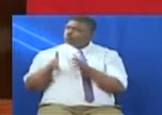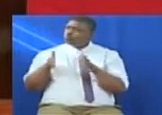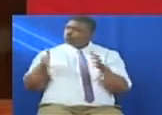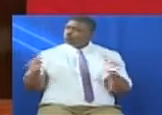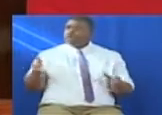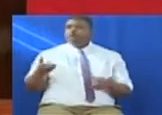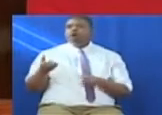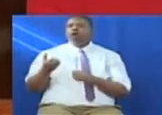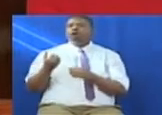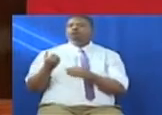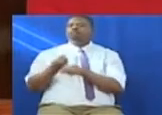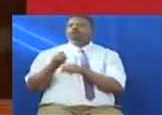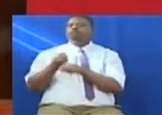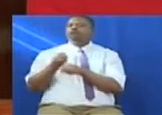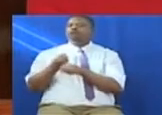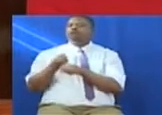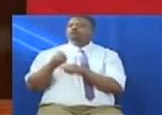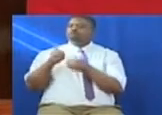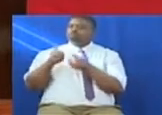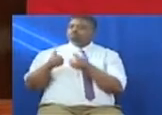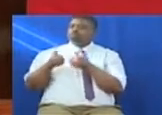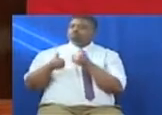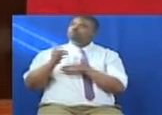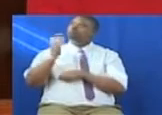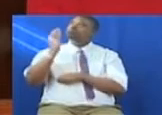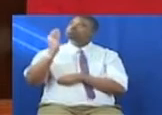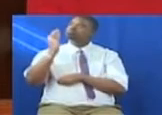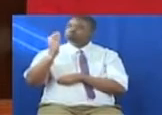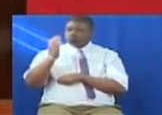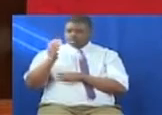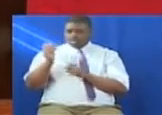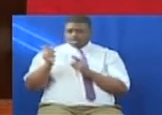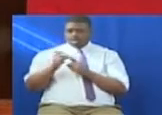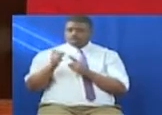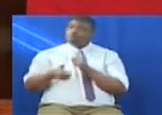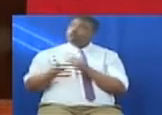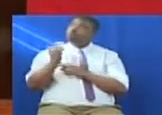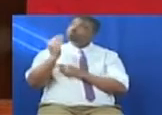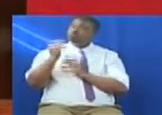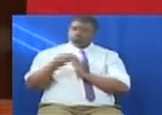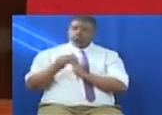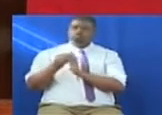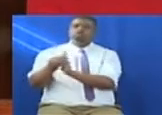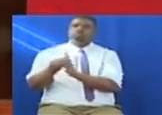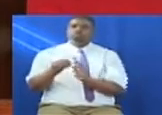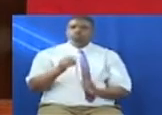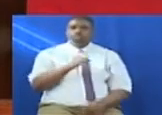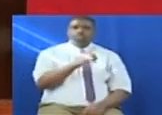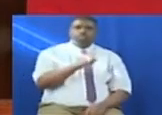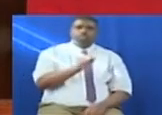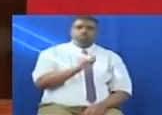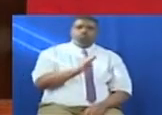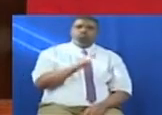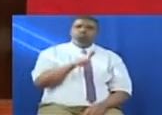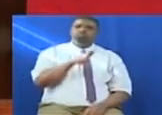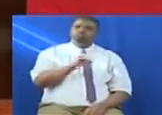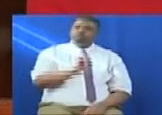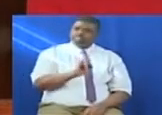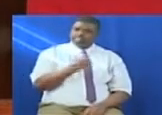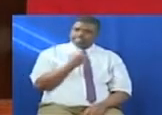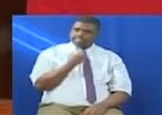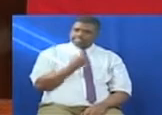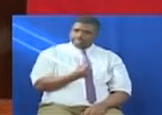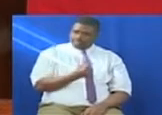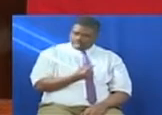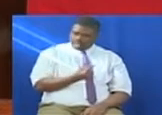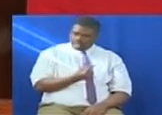aliongozwa pia na neno la Mungu likiwemo Zaburi ya 116 mstari wa kwanza mpaka wa 8 ambao nasema hivi,